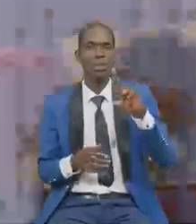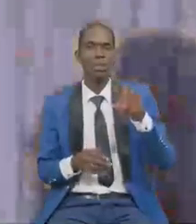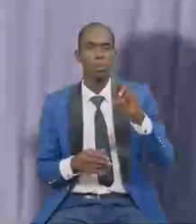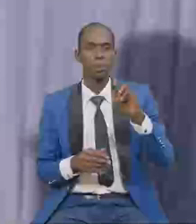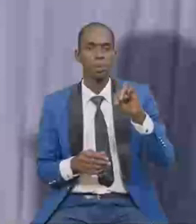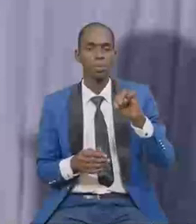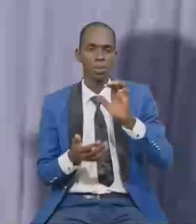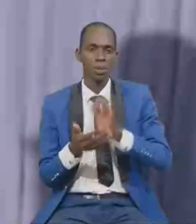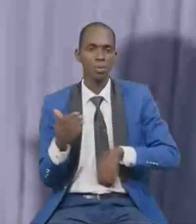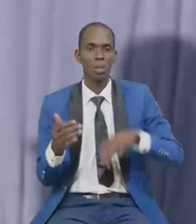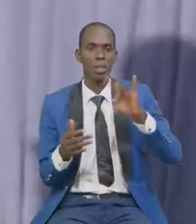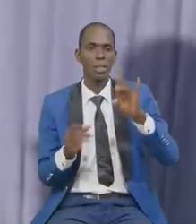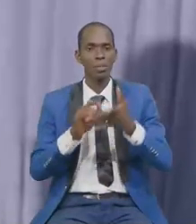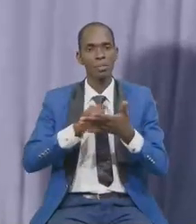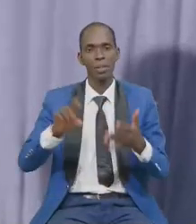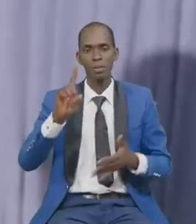Romains 8, 1.